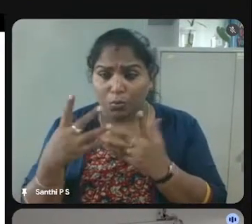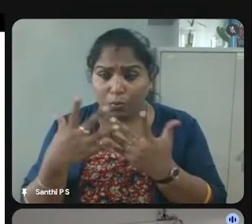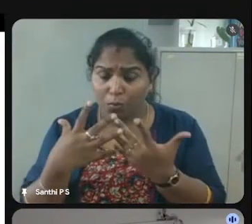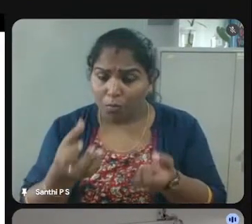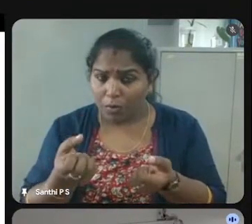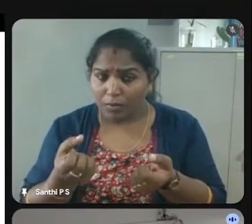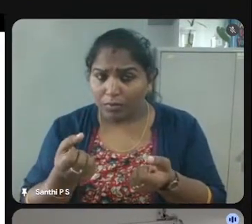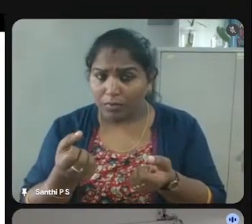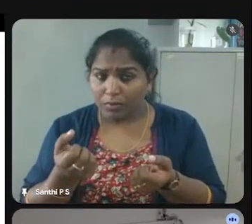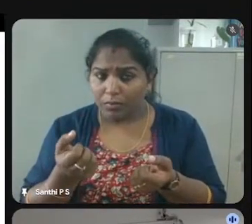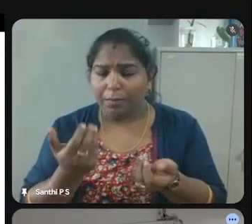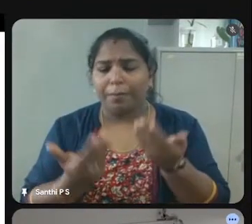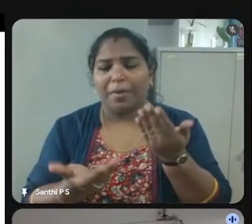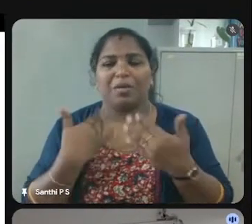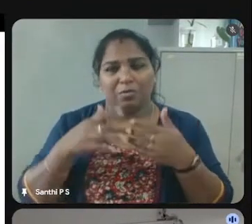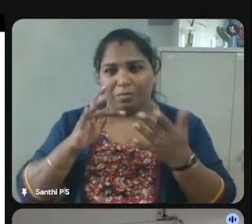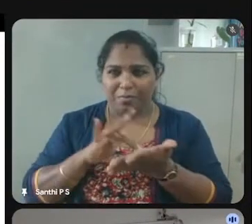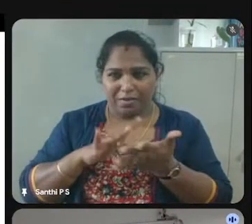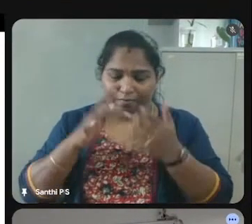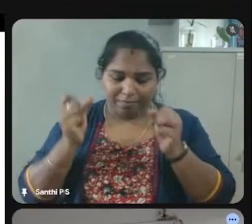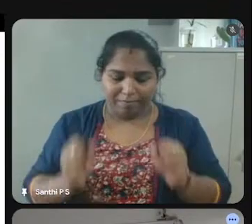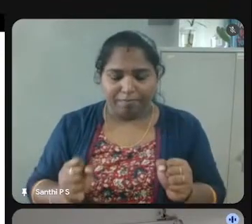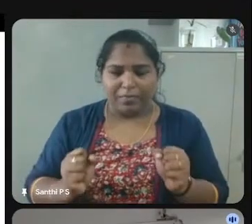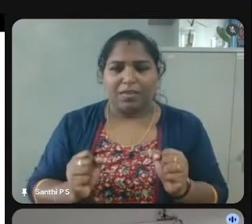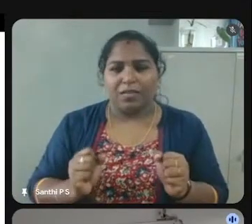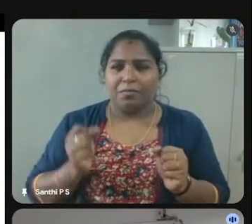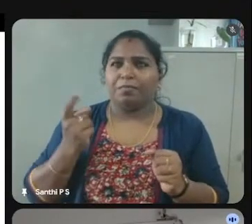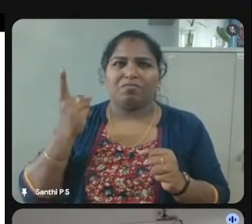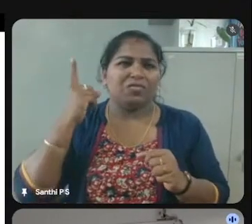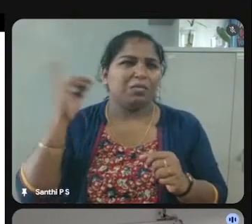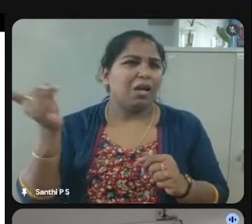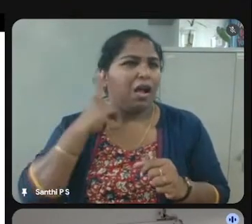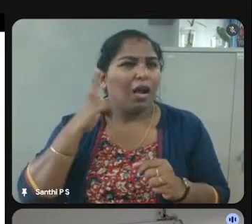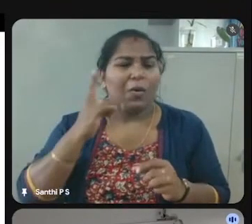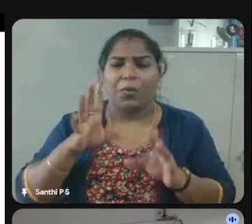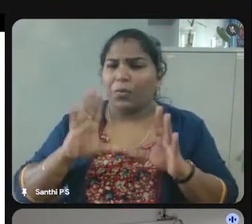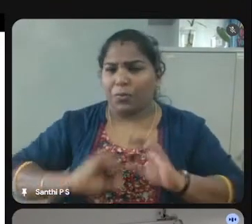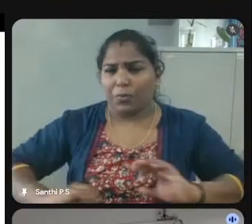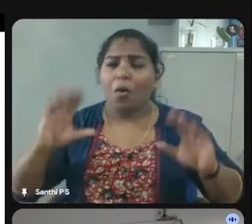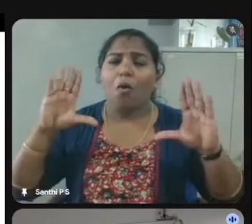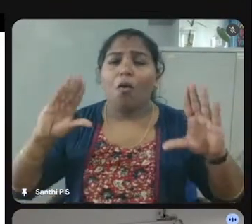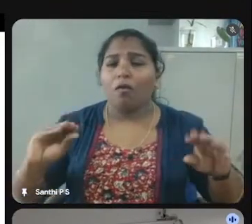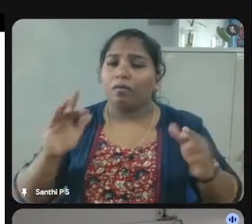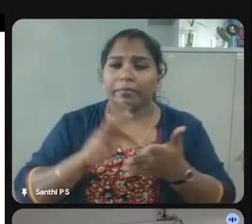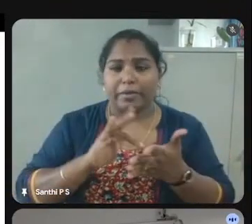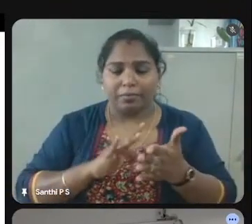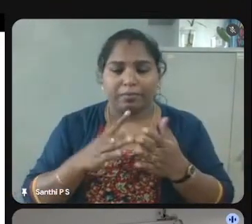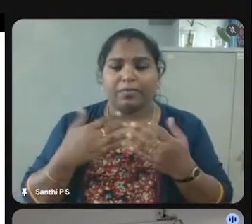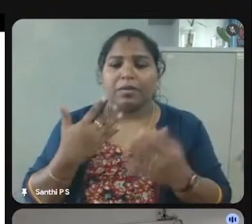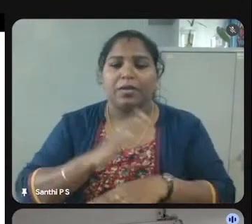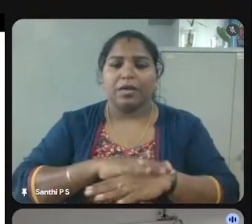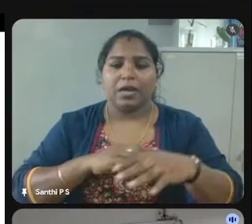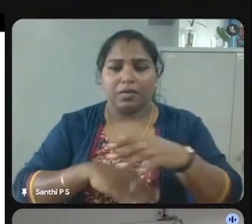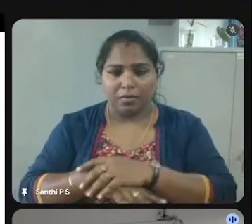പ്രധാനമായിട്ടും നിങ്ങൾ ഇപ്പോ ഒരു സ്ഥലത്തിരിക്കുന്നു, കാമായിട്ടുള്ള നല്ല ശാന്തമായ ഒരു സാഹചര്യത്തിൽ ഇരിക്കുന്നു. നിങ്ങളുടെ കൈ രണ്ടും,